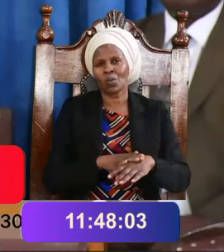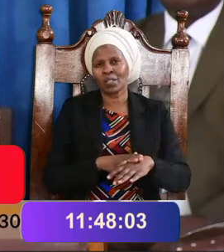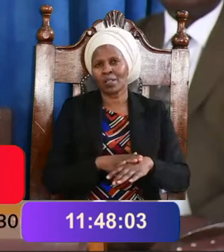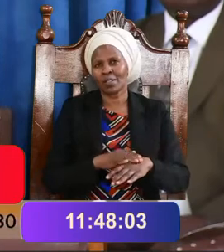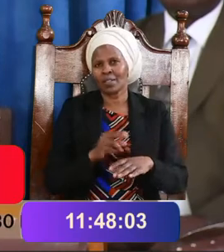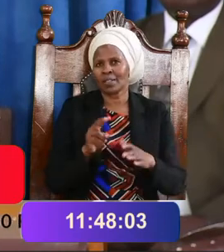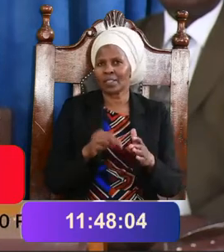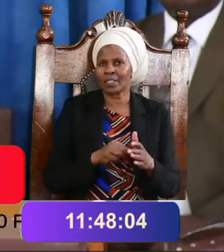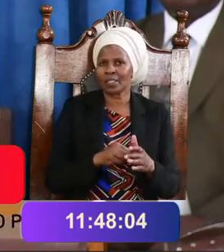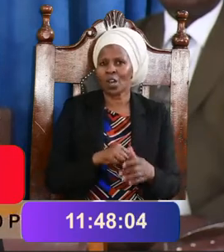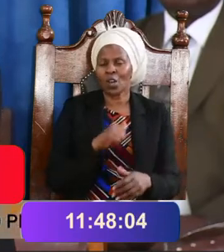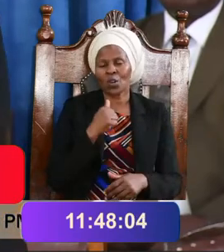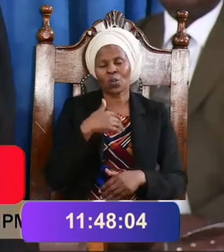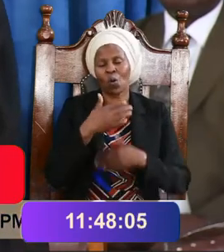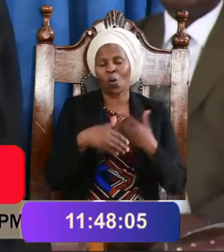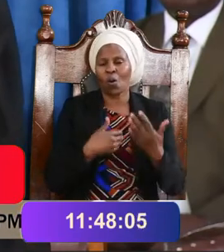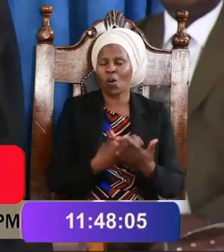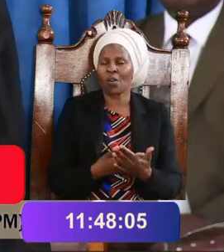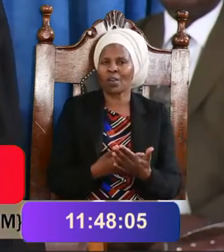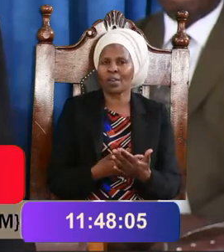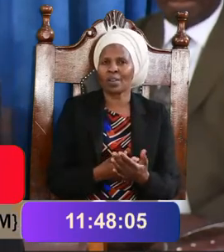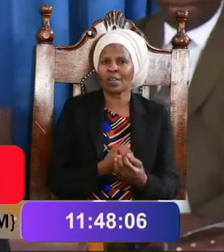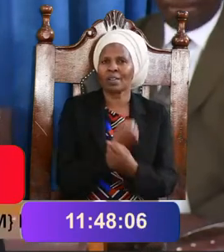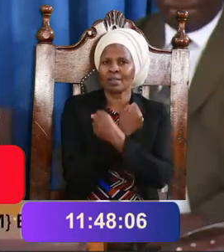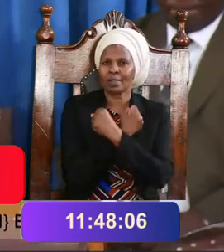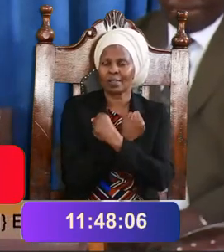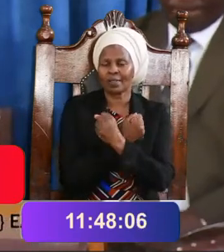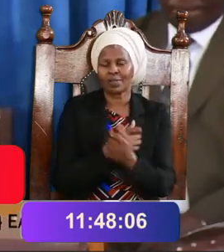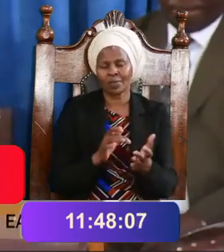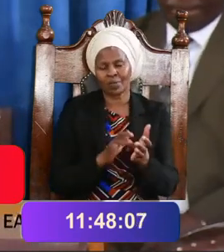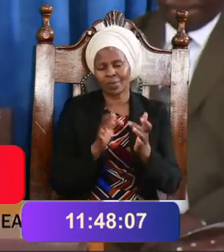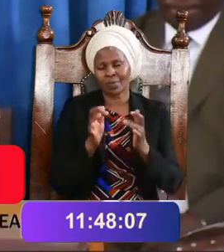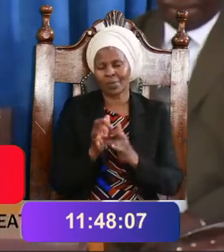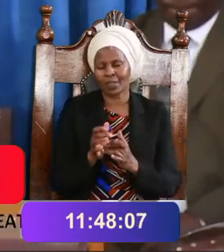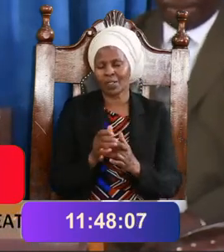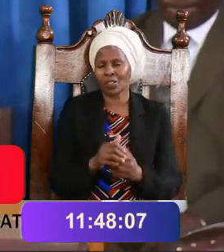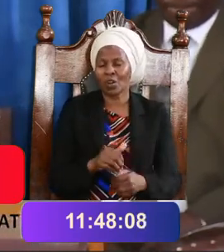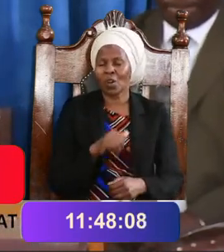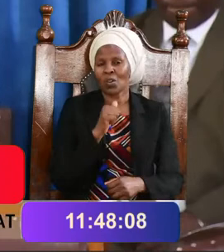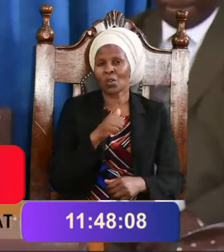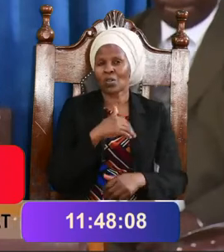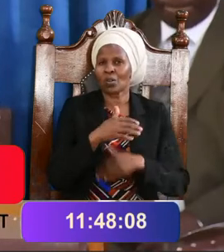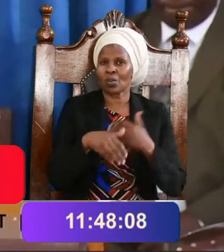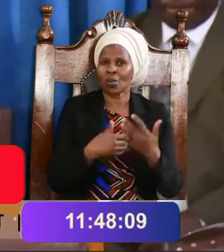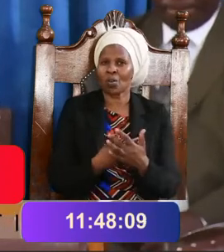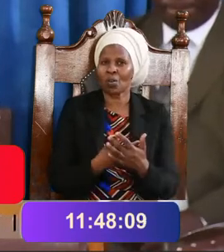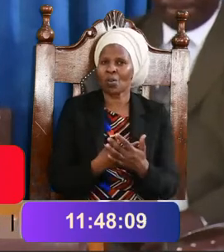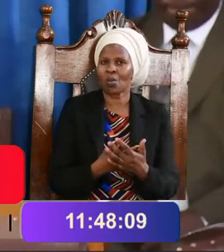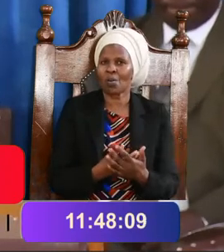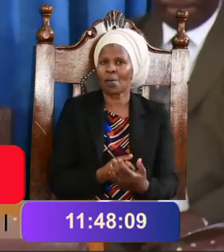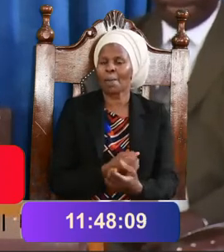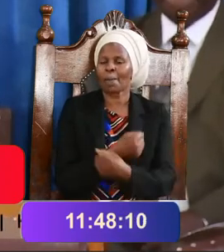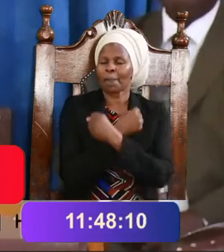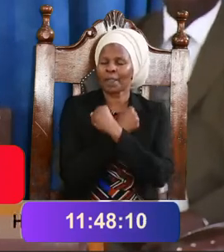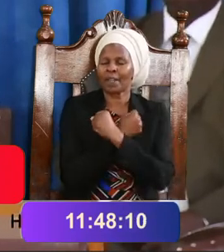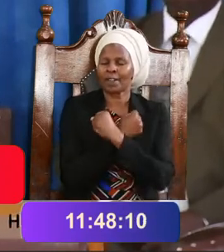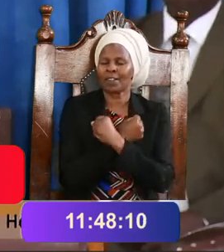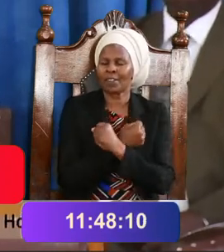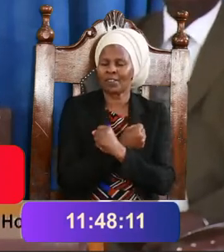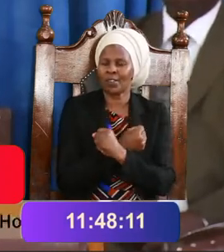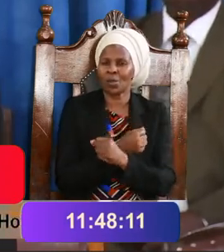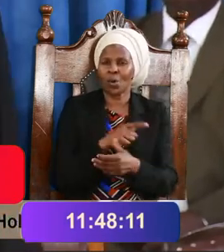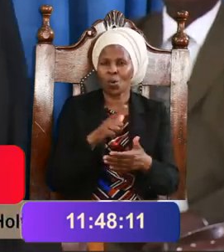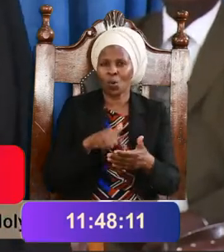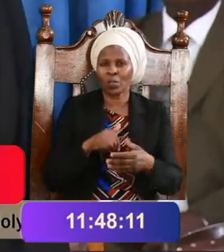si wote waliompenda. Si kila mtu anayependa wema. Hata nyakati zetu, si